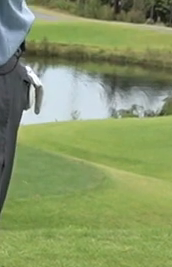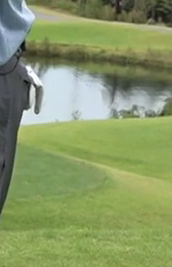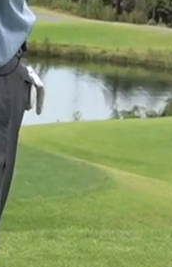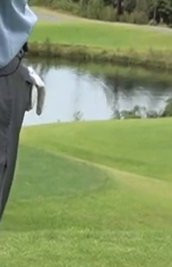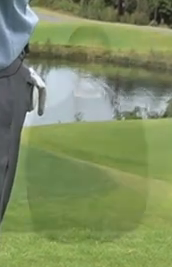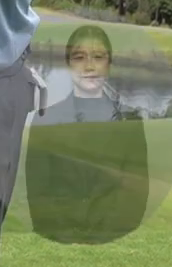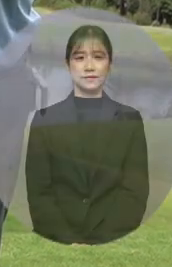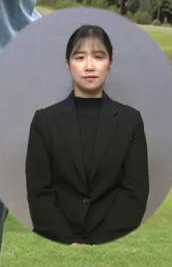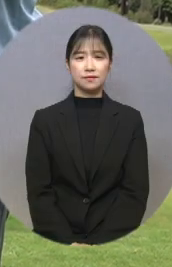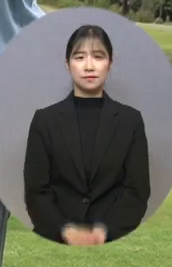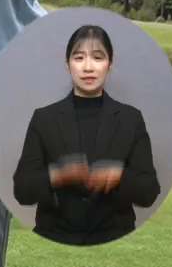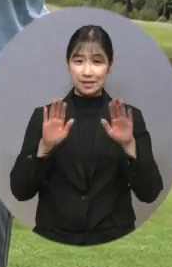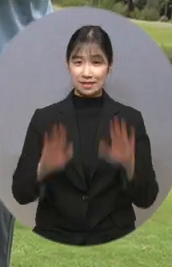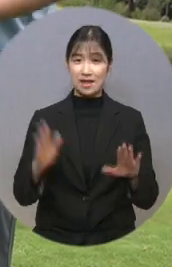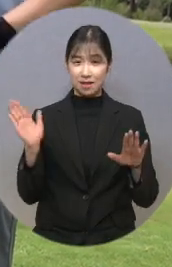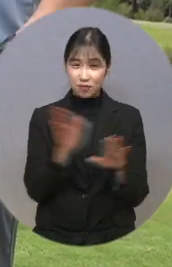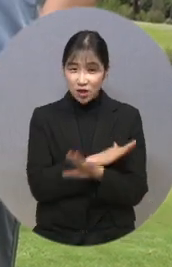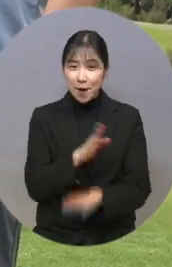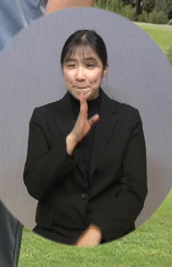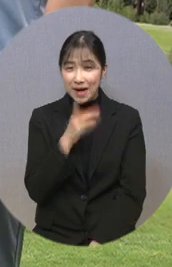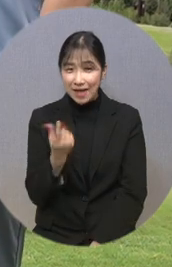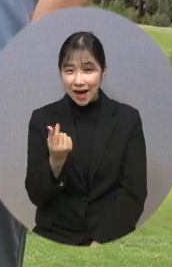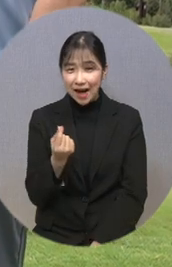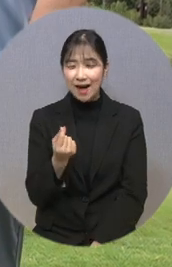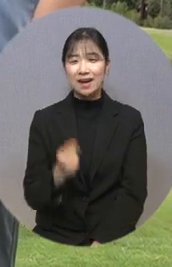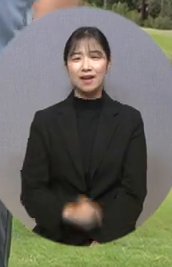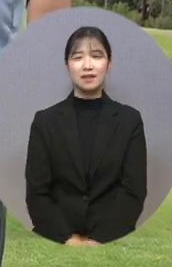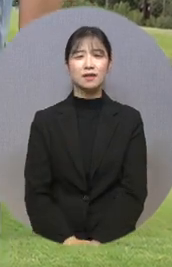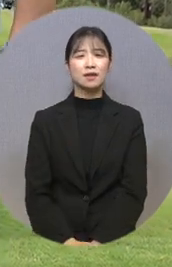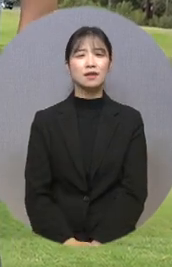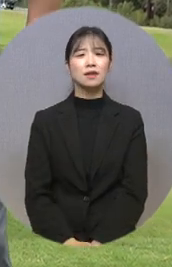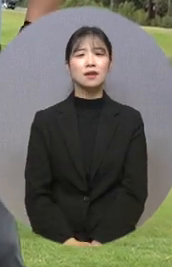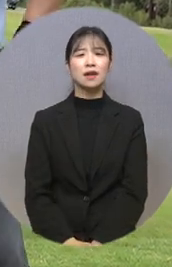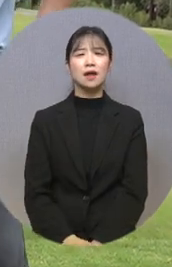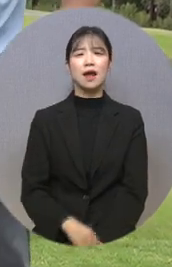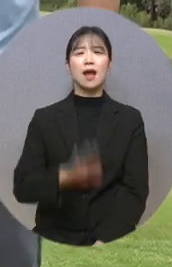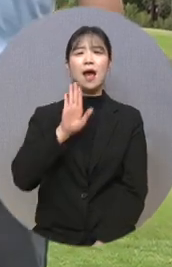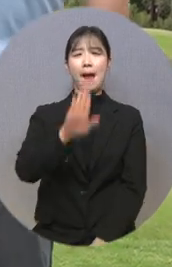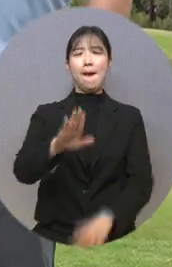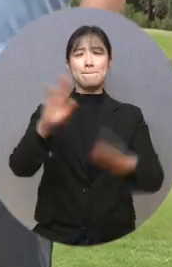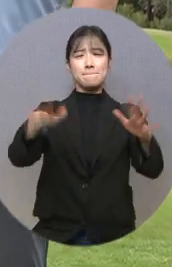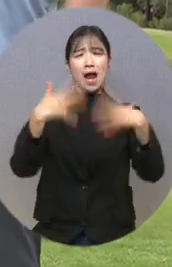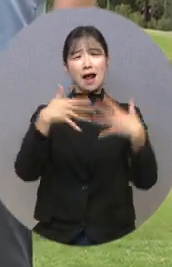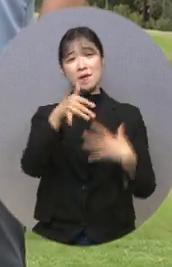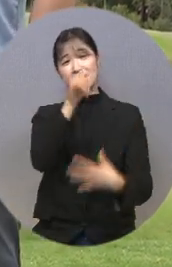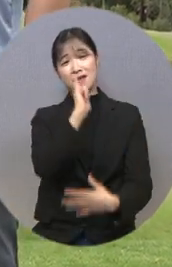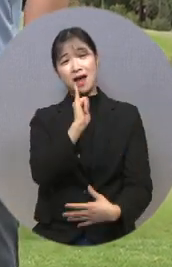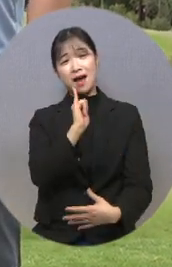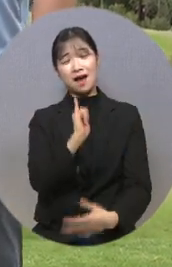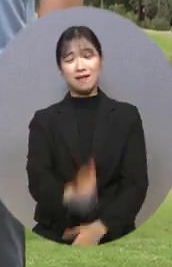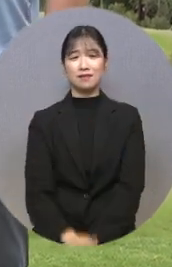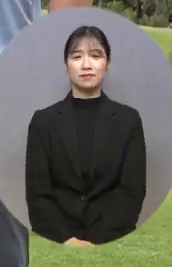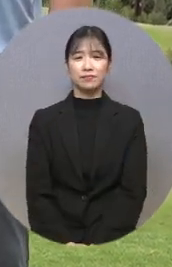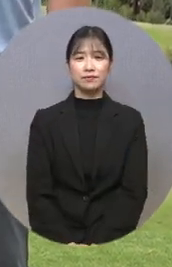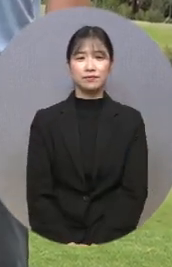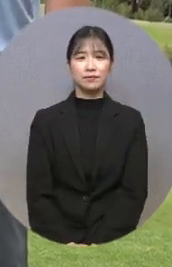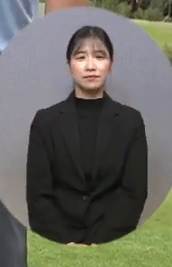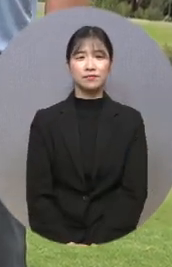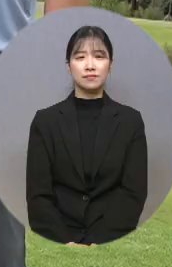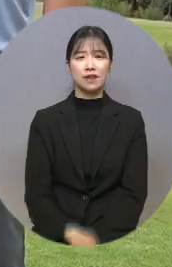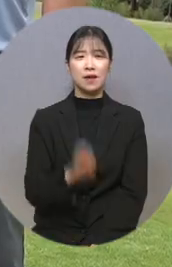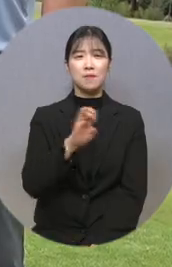이제부터 해야 되는 거냐? 아, 그러면 앞바람이 있냐? 하이트냐? 하이냐?